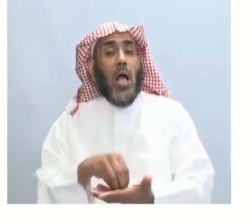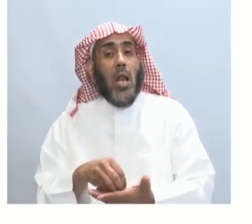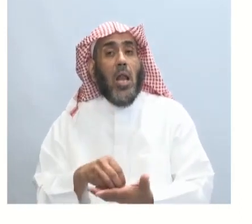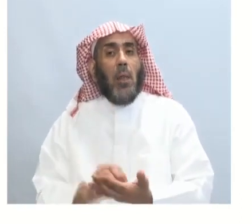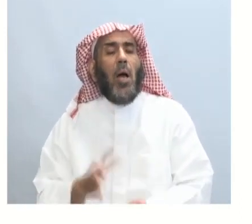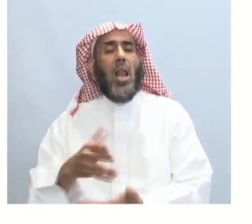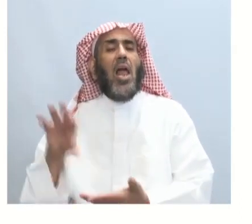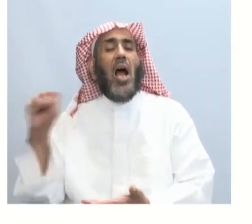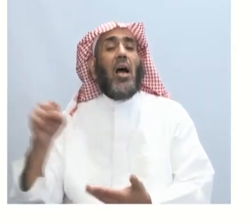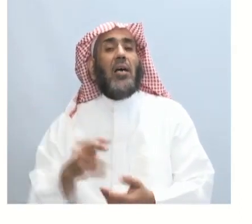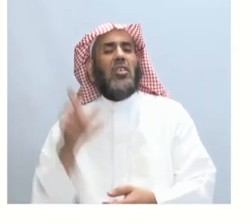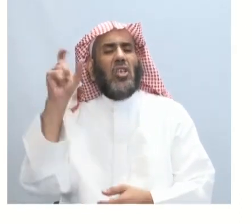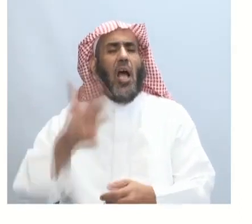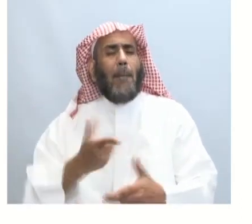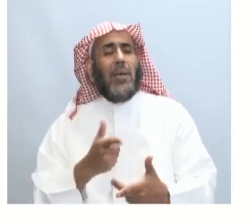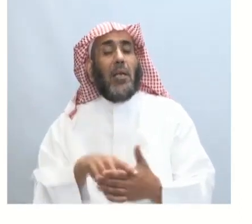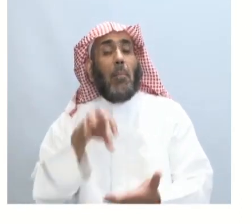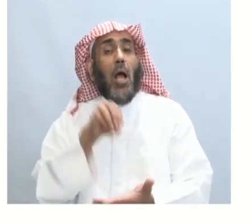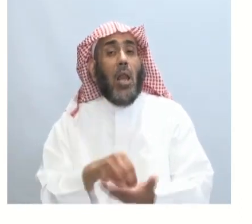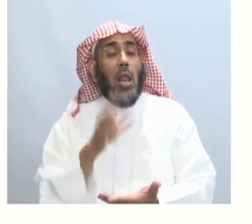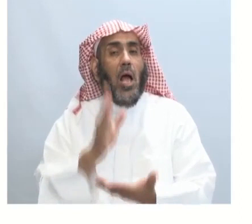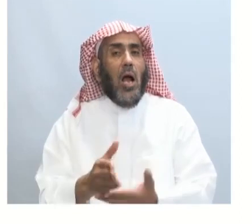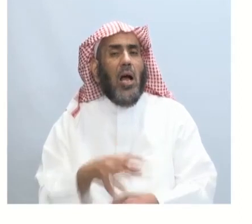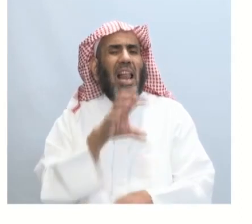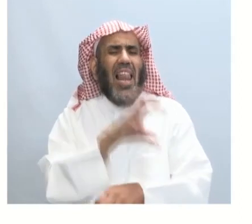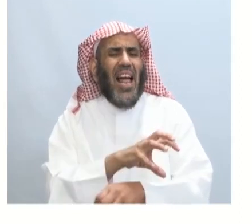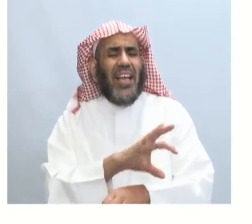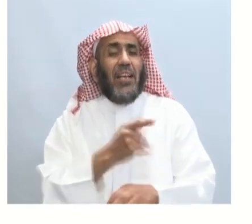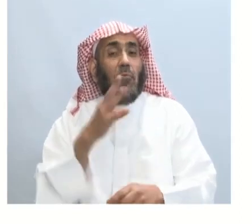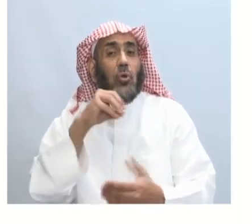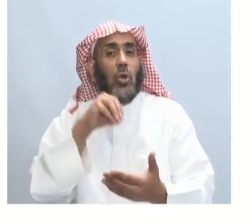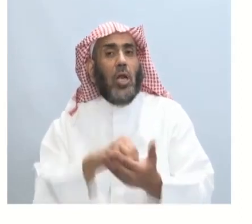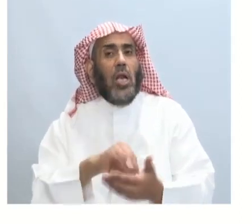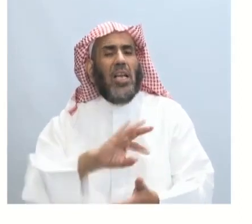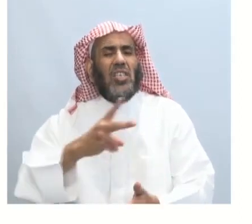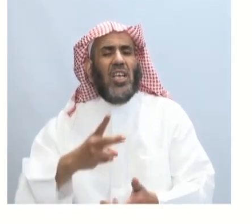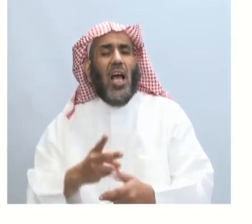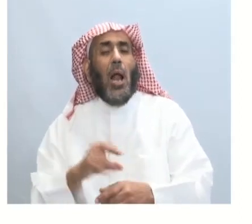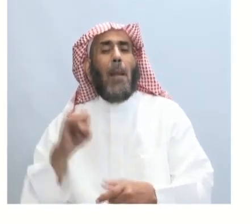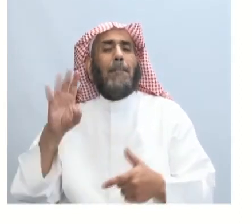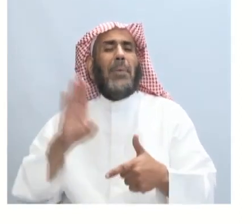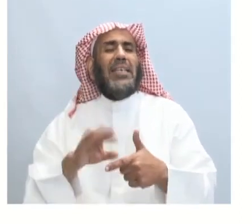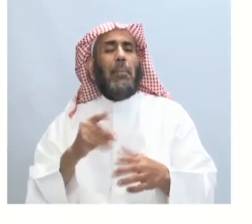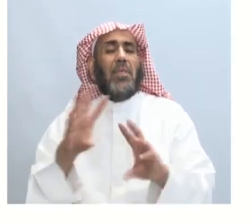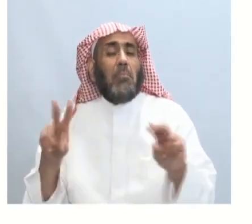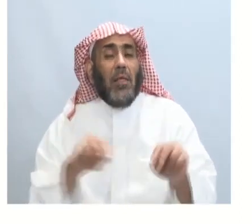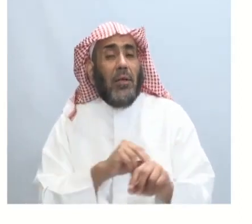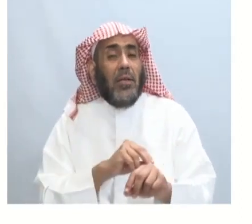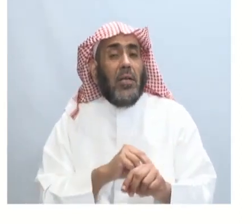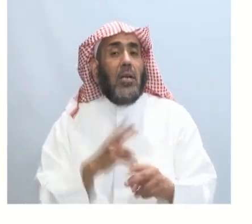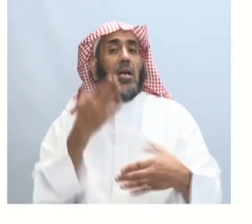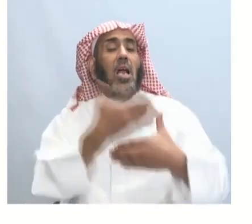الشخصي اما جانب محل الحق العيني فانه يرد على الاشياء الماديه كما مثل ماذا